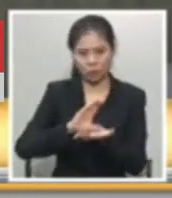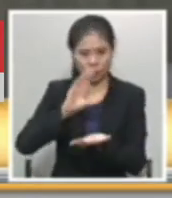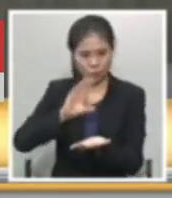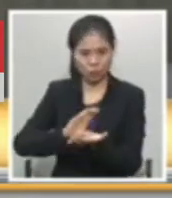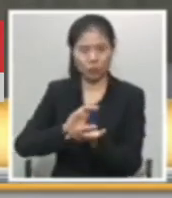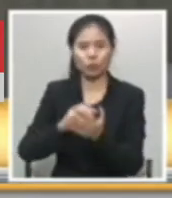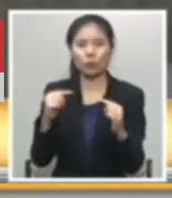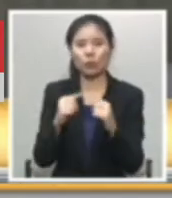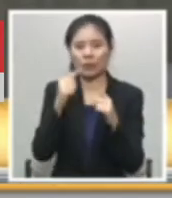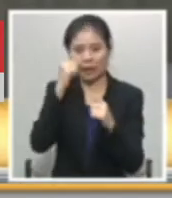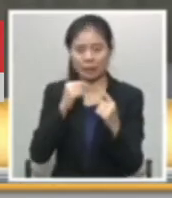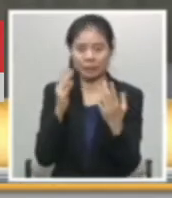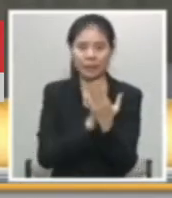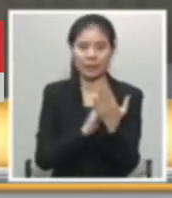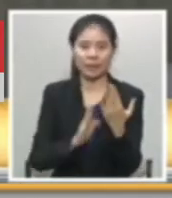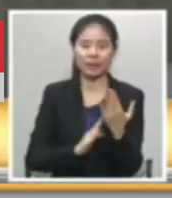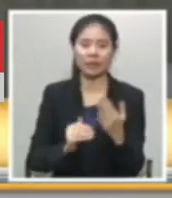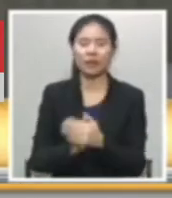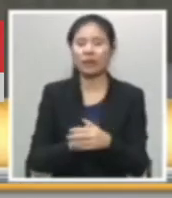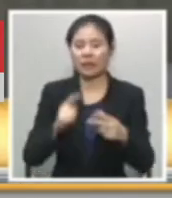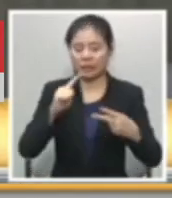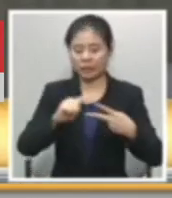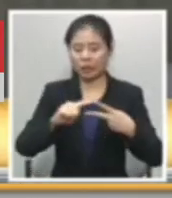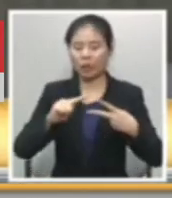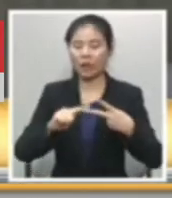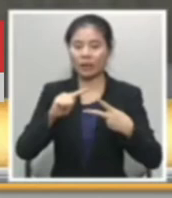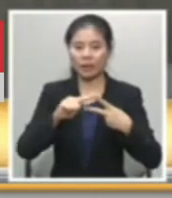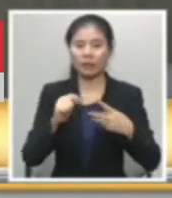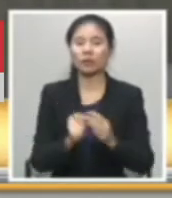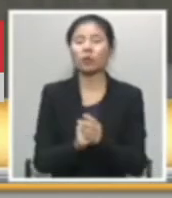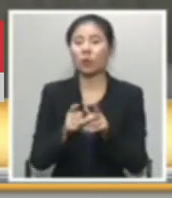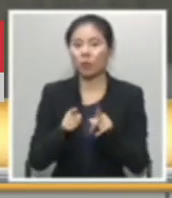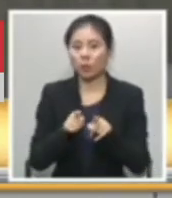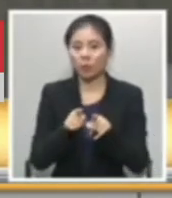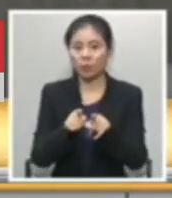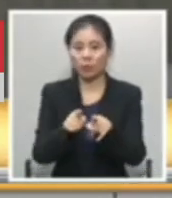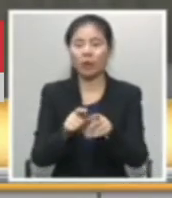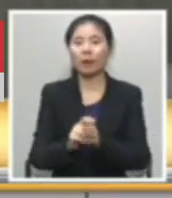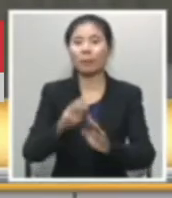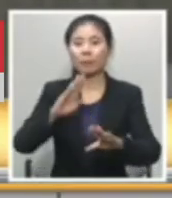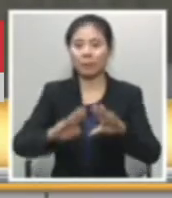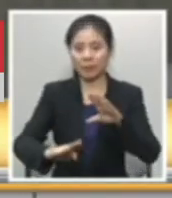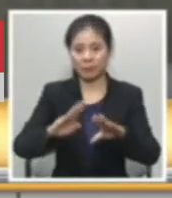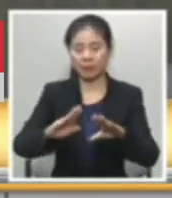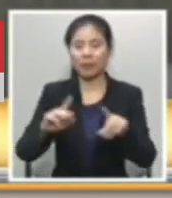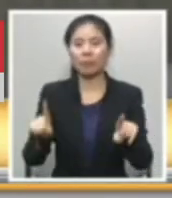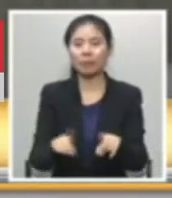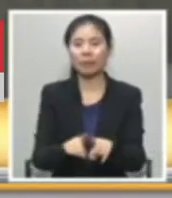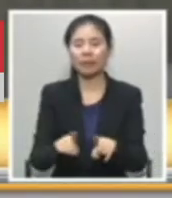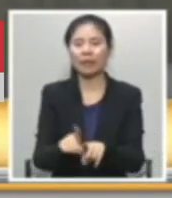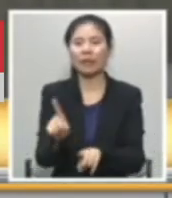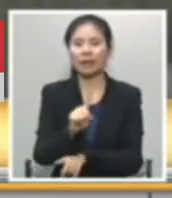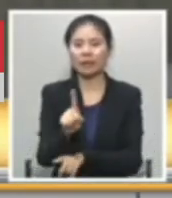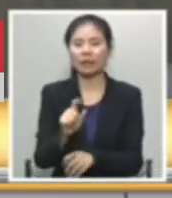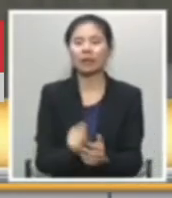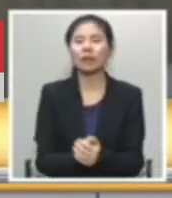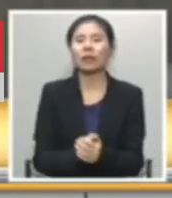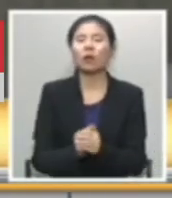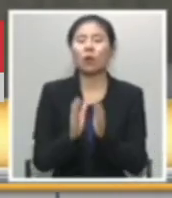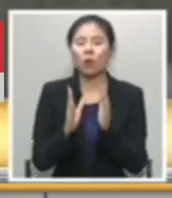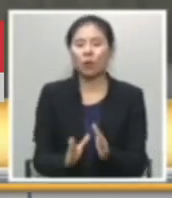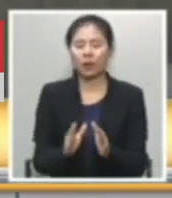อบดังกล่าวจะต้องเดินไปด้วยกันเปรียบเสมือนคนที่ต้องเดินด้วยขา2ข